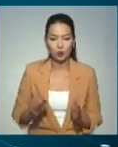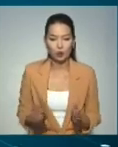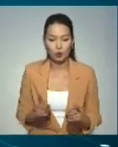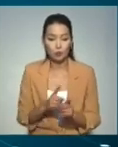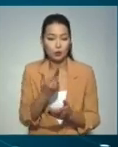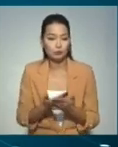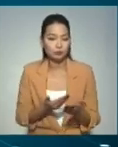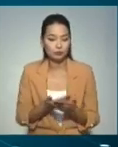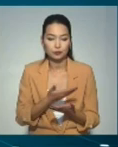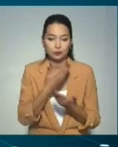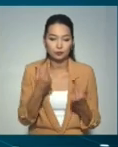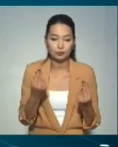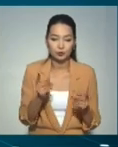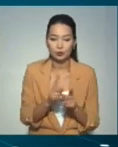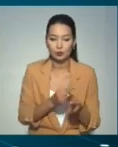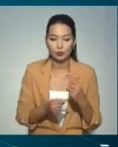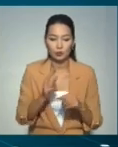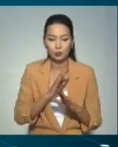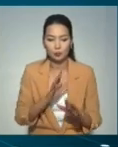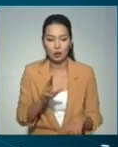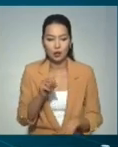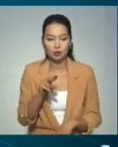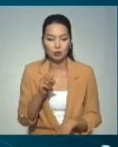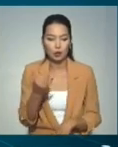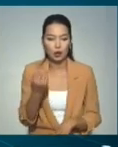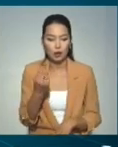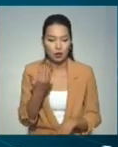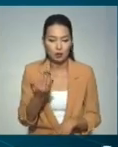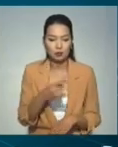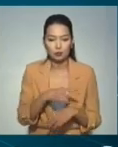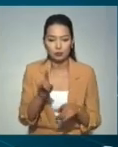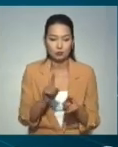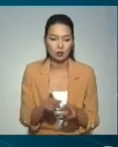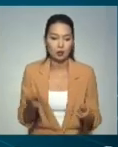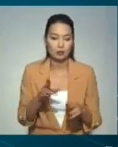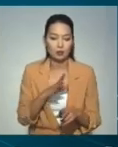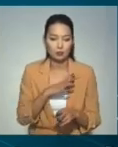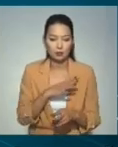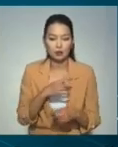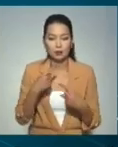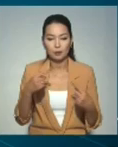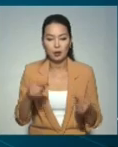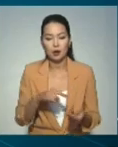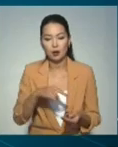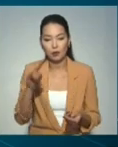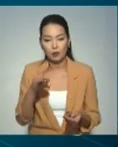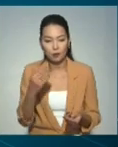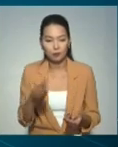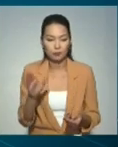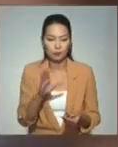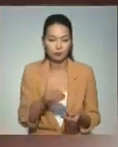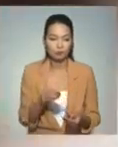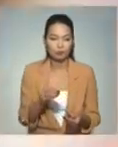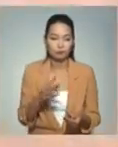түсіндірген жоқ. Қаражат пен билетті де қайтармады. Ақтау Астана бағыты бойынша рейс келесі күнге қалды. Аяғында басқа авиакомпаниялармен ұшуға тура